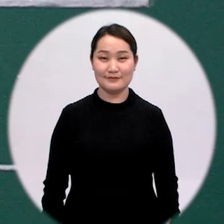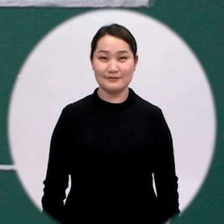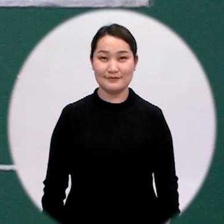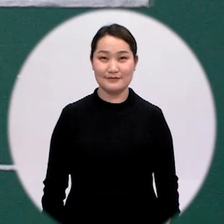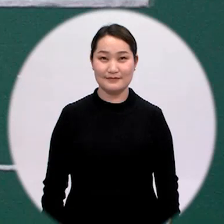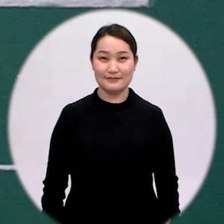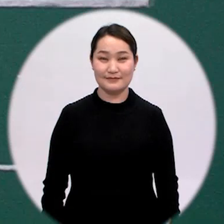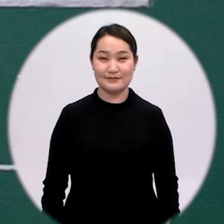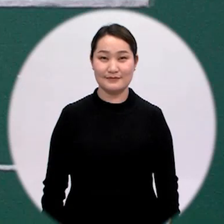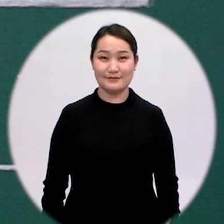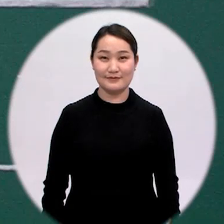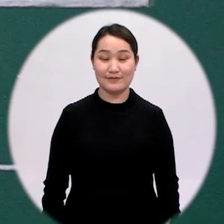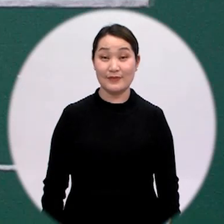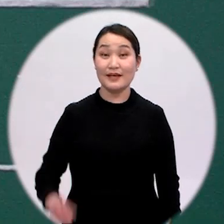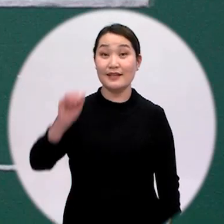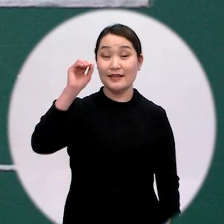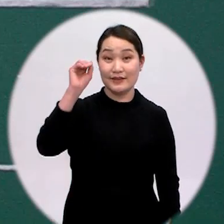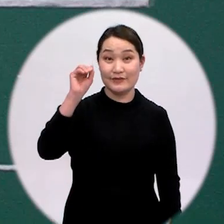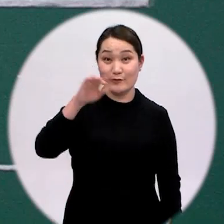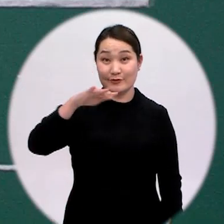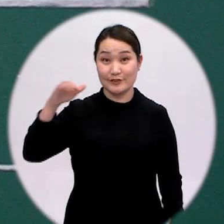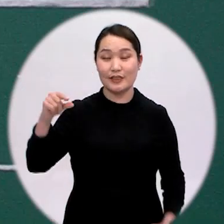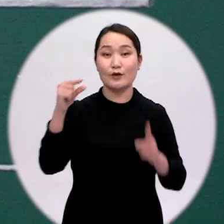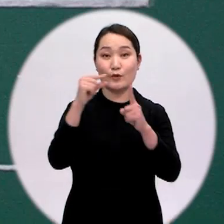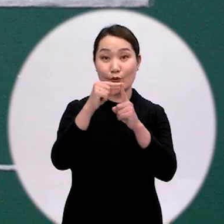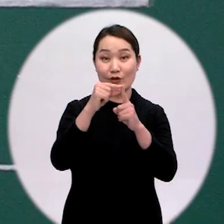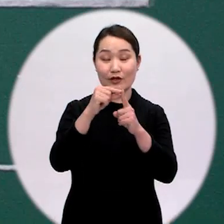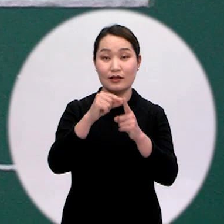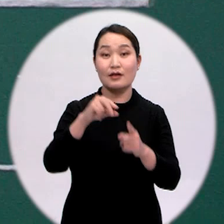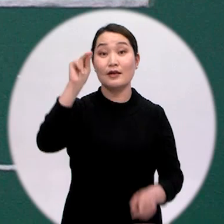Одоо харин F үсэг орсон үг бичээ.